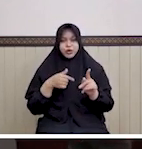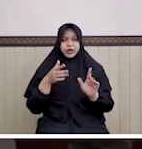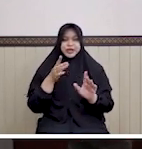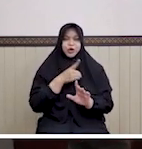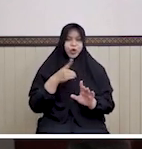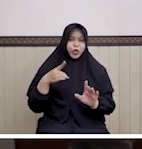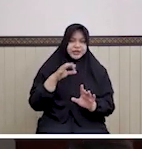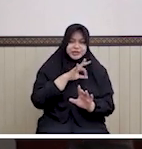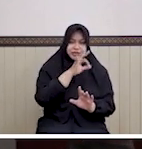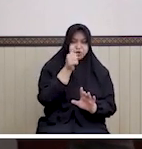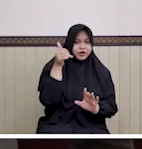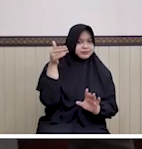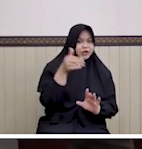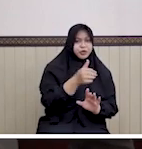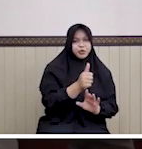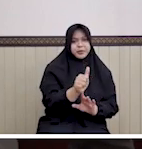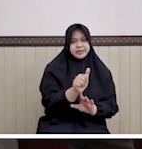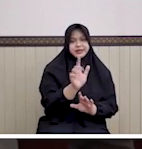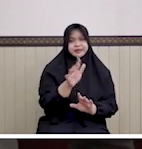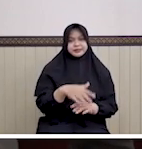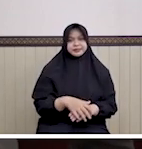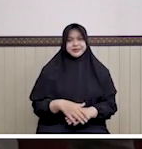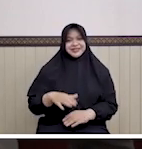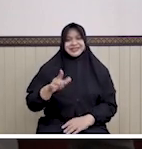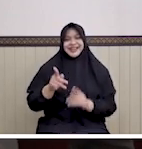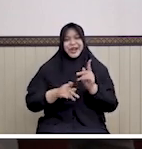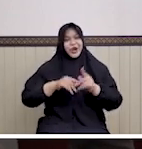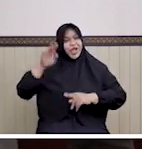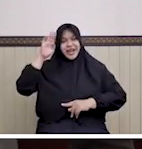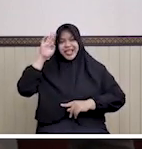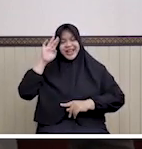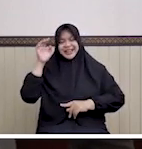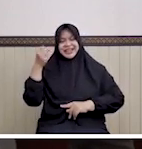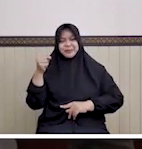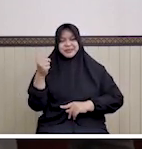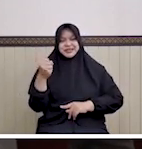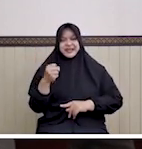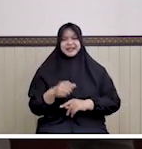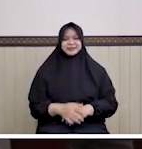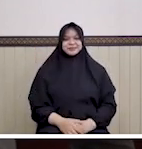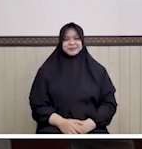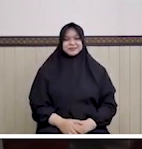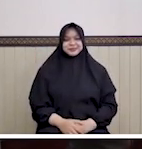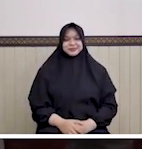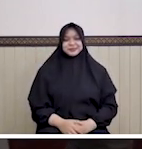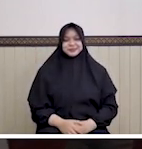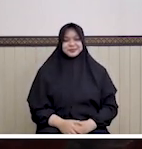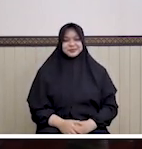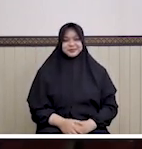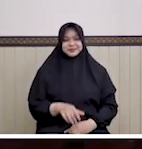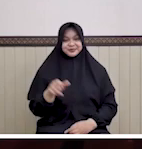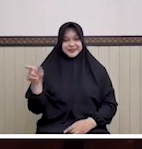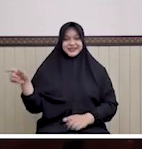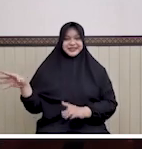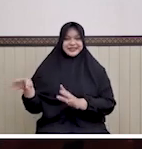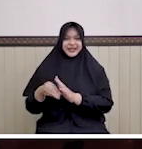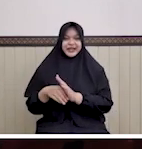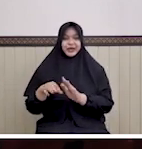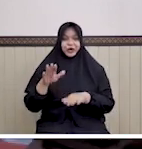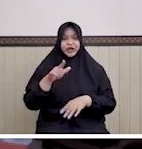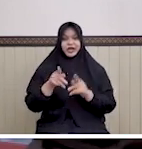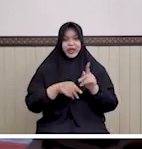psychiater itu juga bisa bisa tapi kalau laki-laki belum bisa hahaha hihihi hahaha tapi kalau